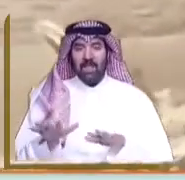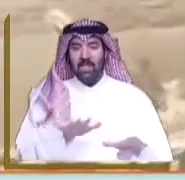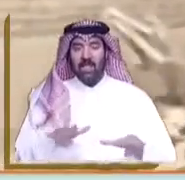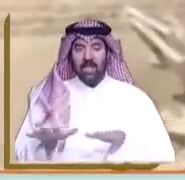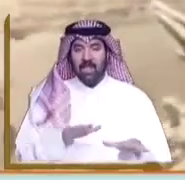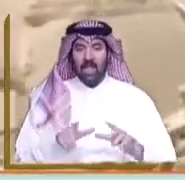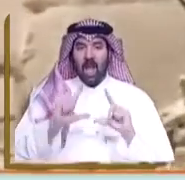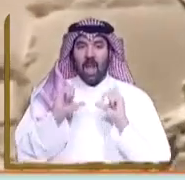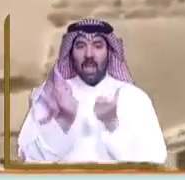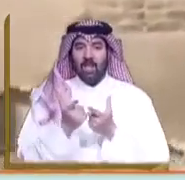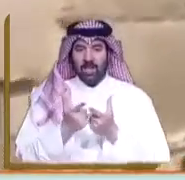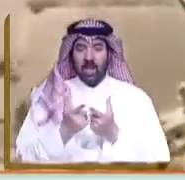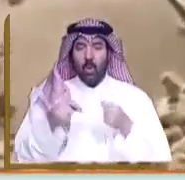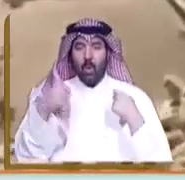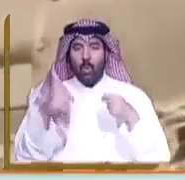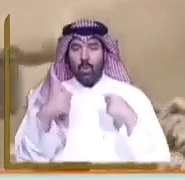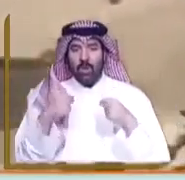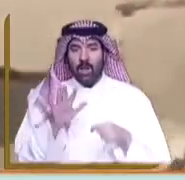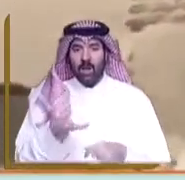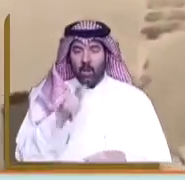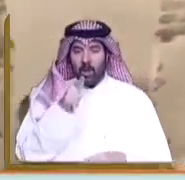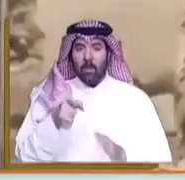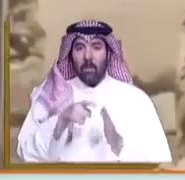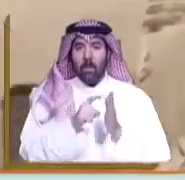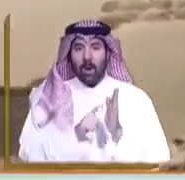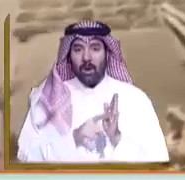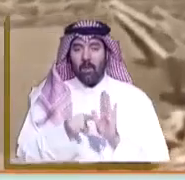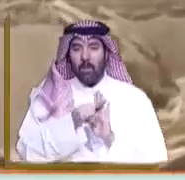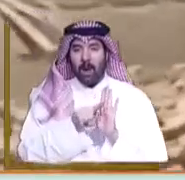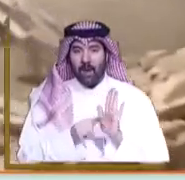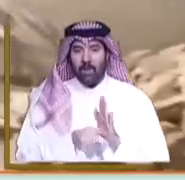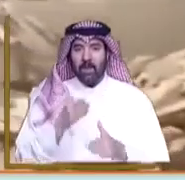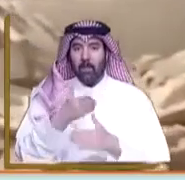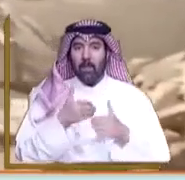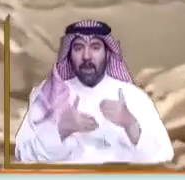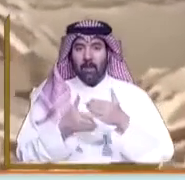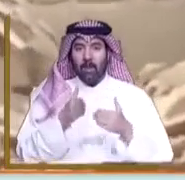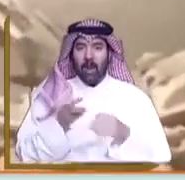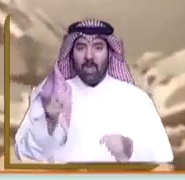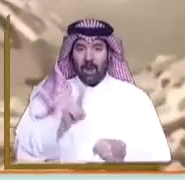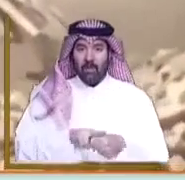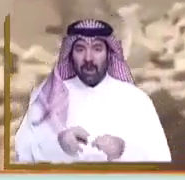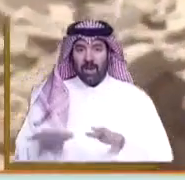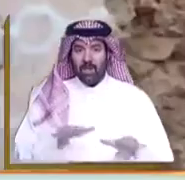لجنة وزارية لوضع برنامج إعادة بناء المنازل المدمرة.